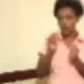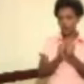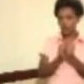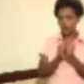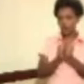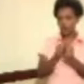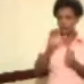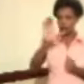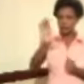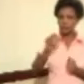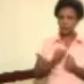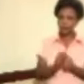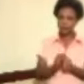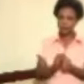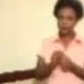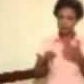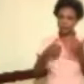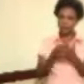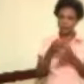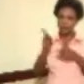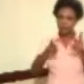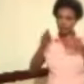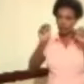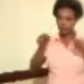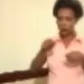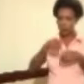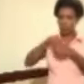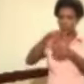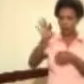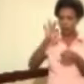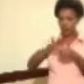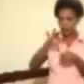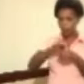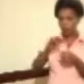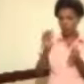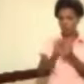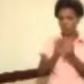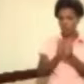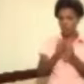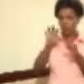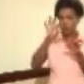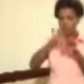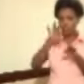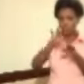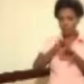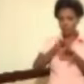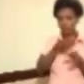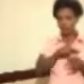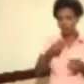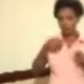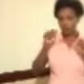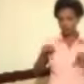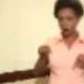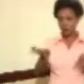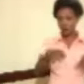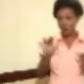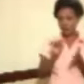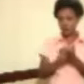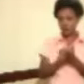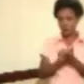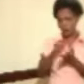faire send. Donc, c'est ainsi que nous pourrons être capables de voter pendant que l'émission a fait, pendant que nous avons regardé sur petit écran, nous pourrons